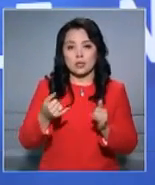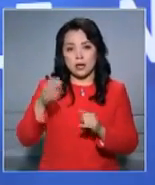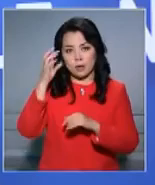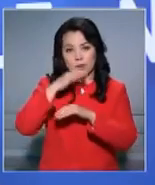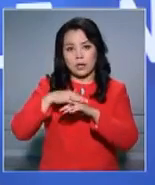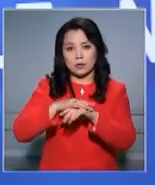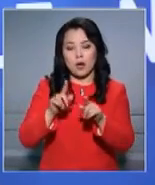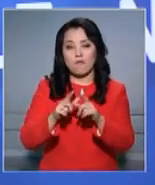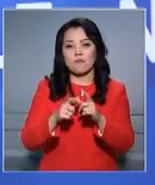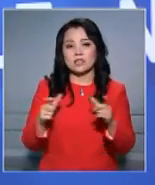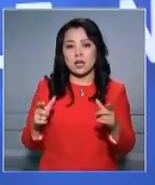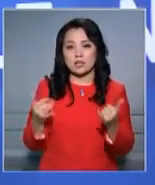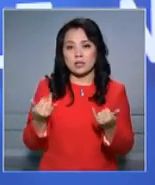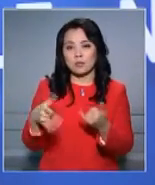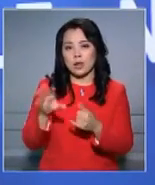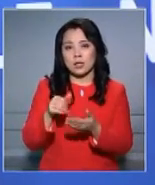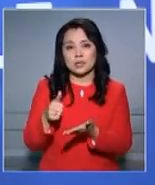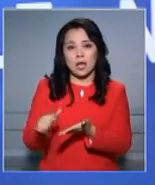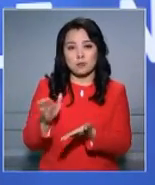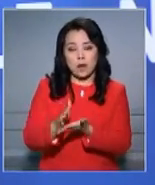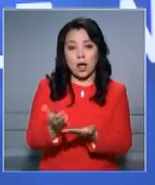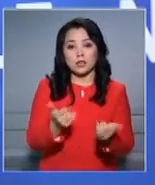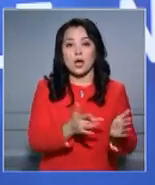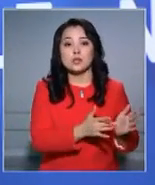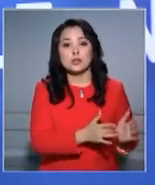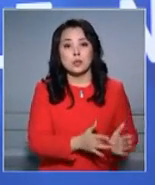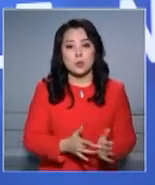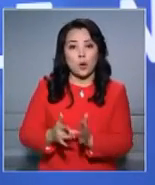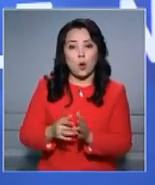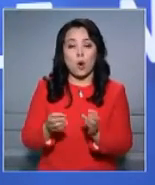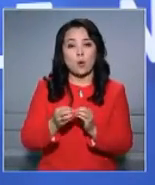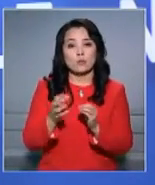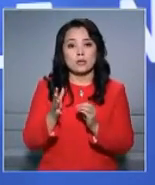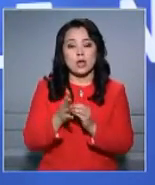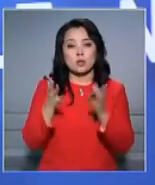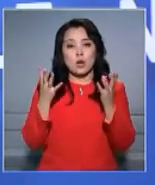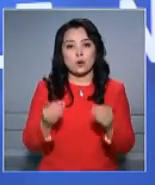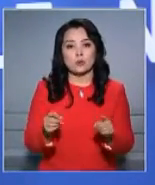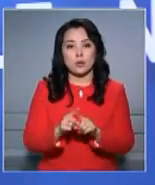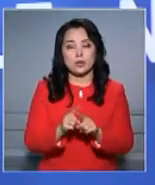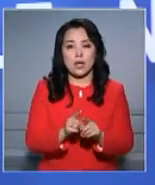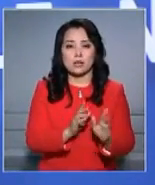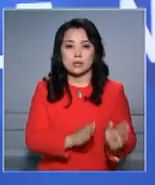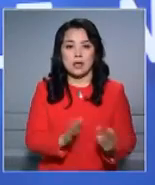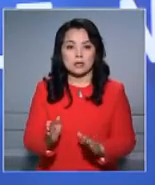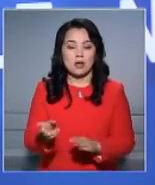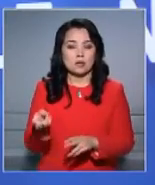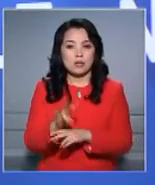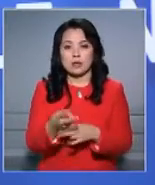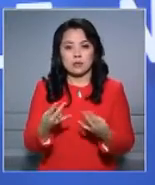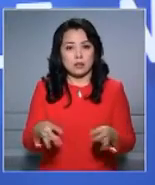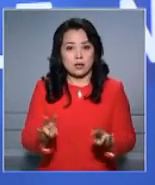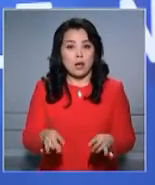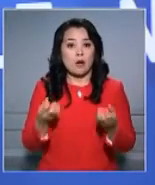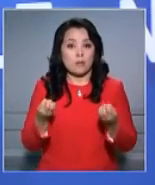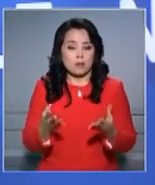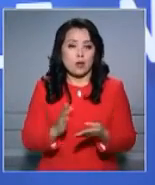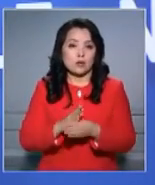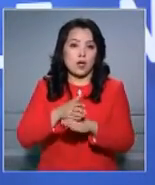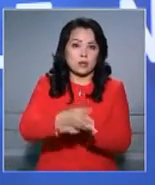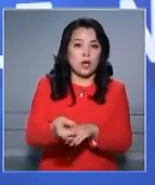бас тарттық. Осы мемлекеттерден барлық туристер 15 күндік мерзімге визаны рәсімдемей келе алады. 2017